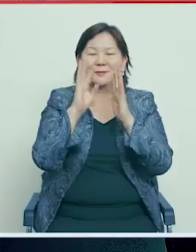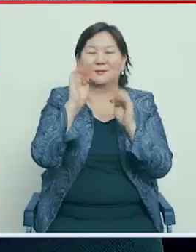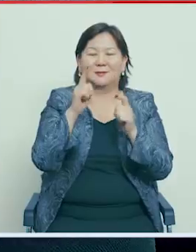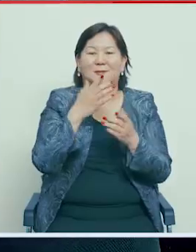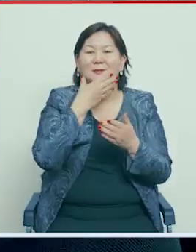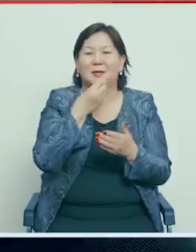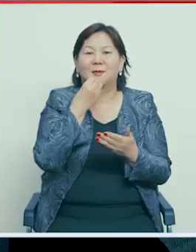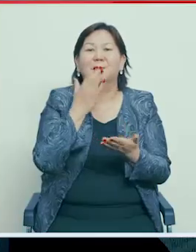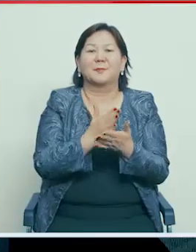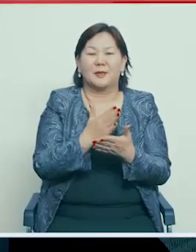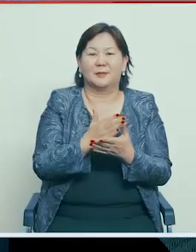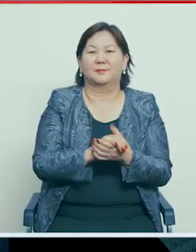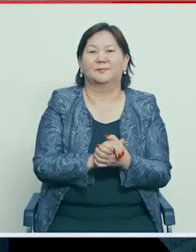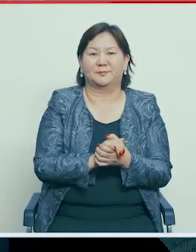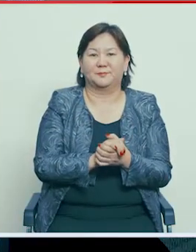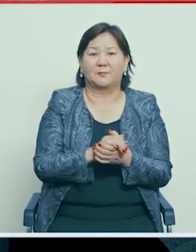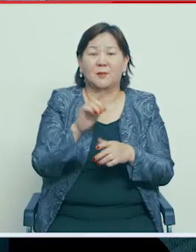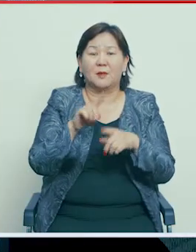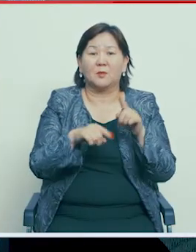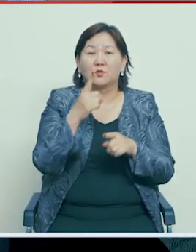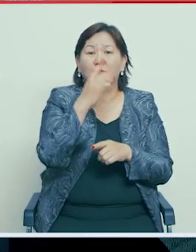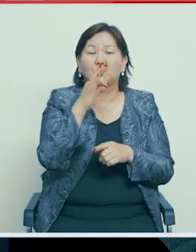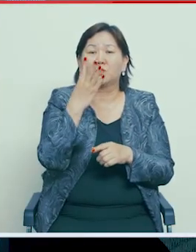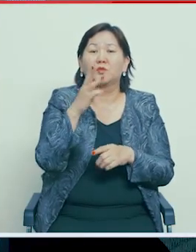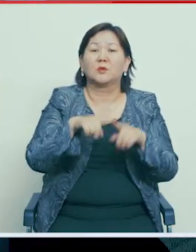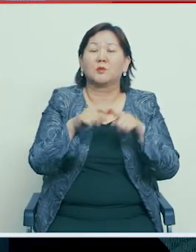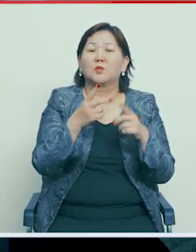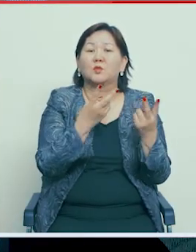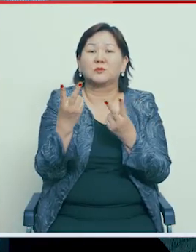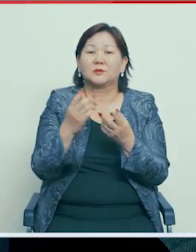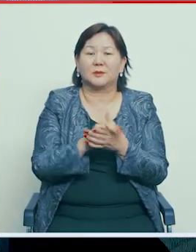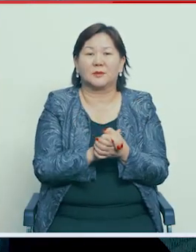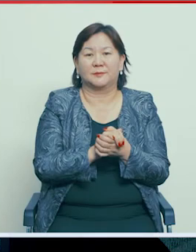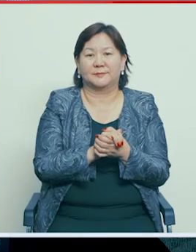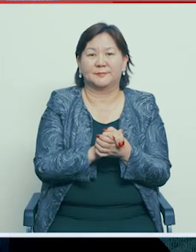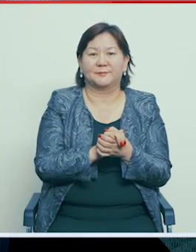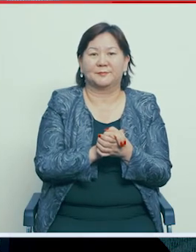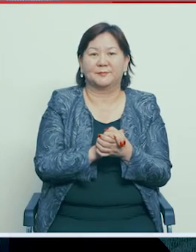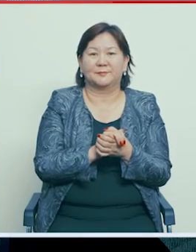таатай байгаамаа. Тэгээд яаж ажиллана гэсэн 104 одоо сайн үйлчлэг нь